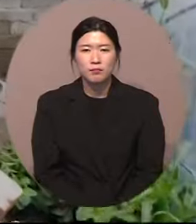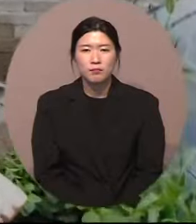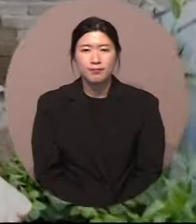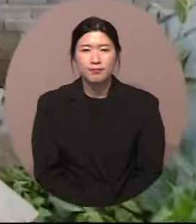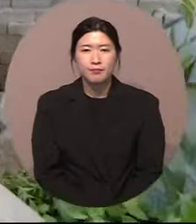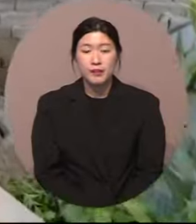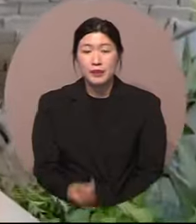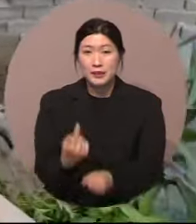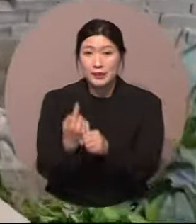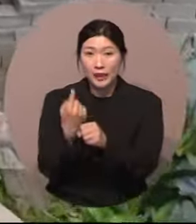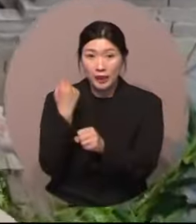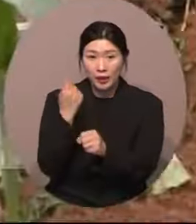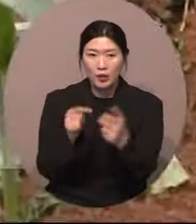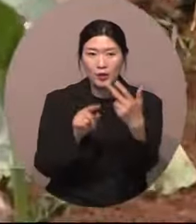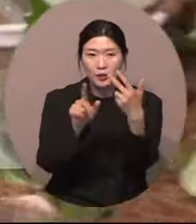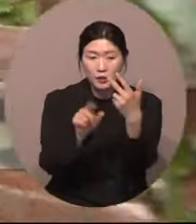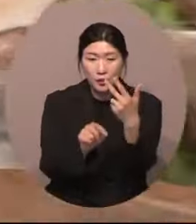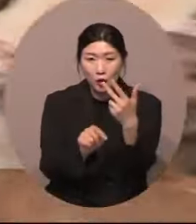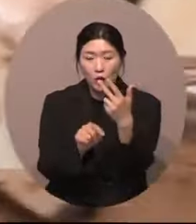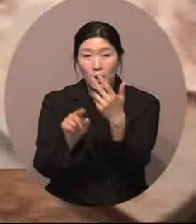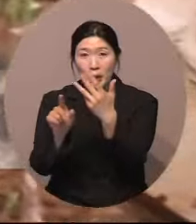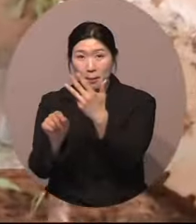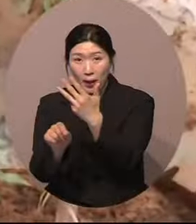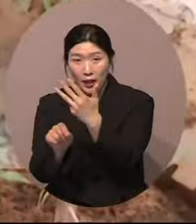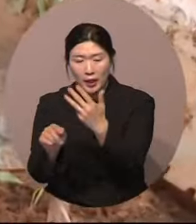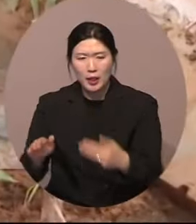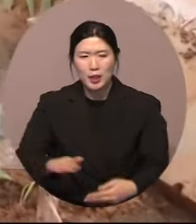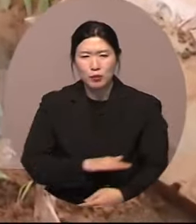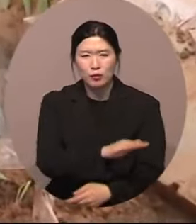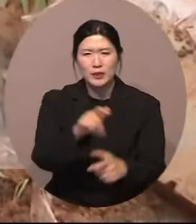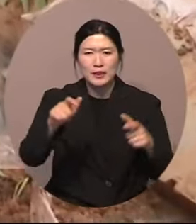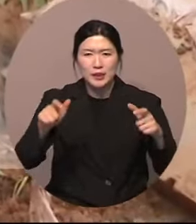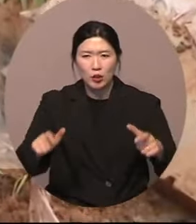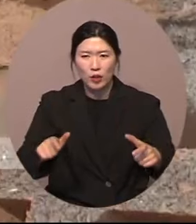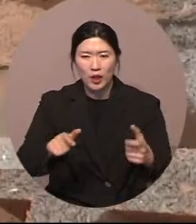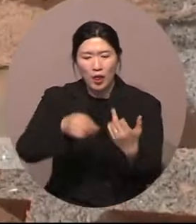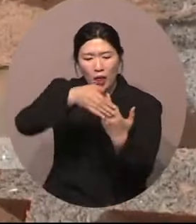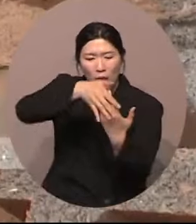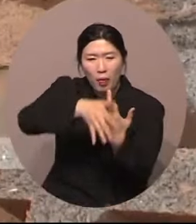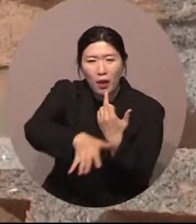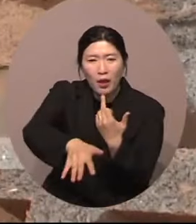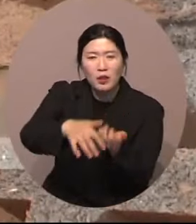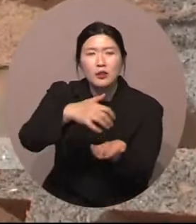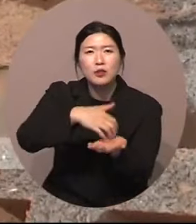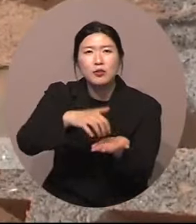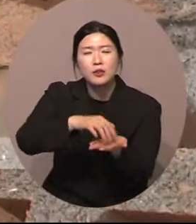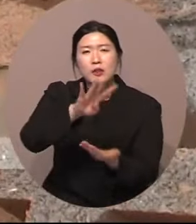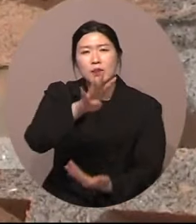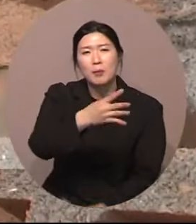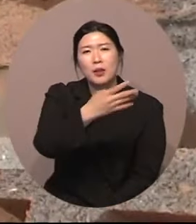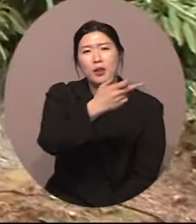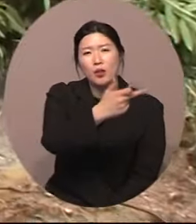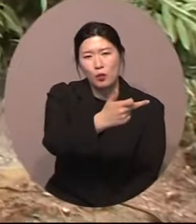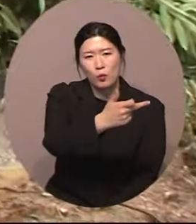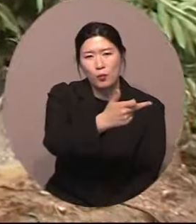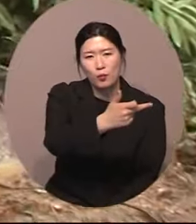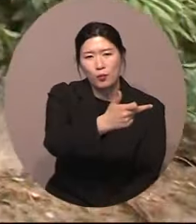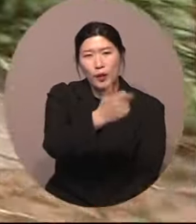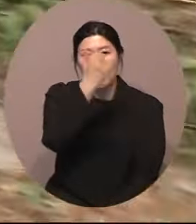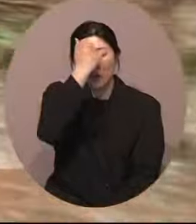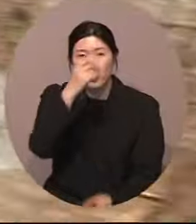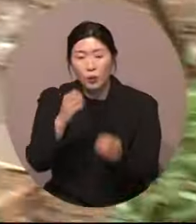지난해 7월과 8월 사이 대전과 세종 충남에서는 417 권의 산사태가 발생해 산과